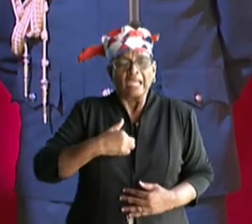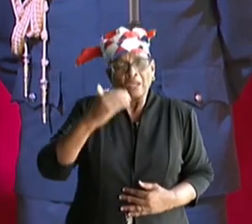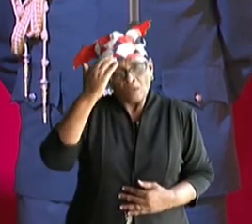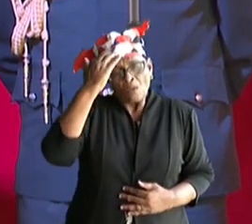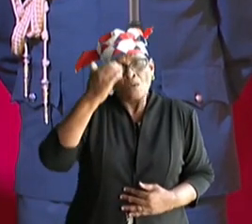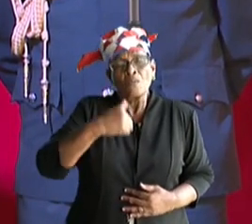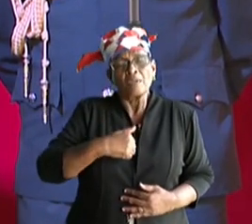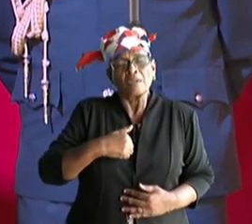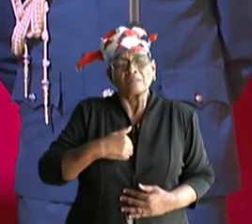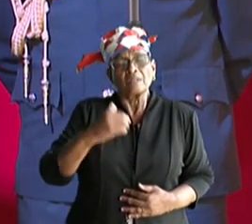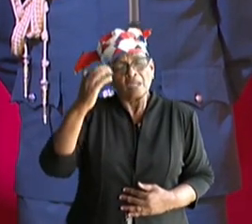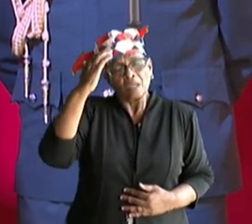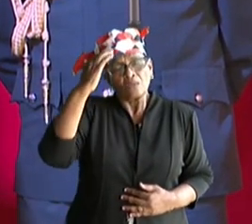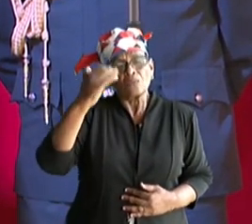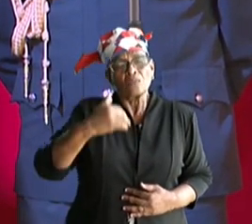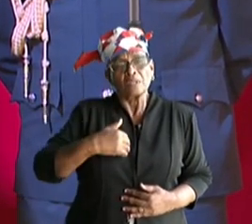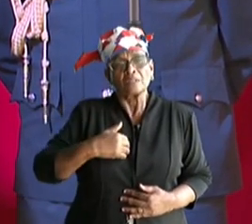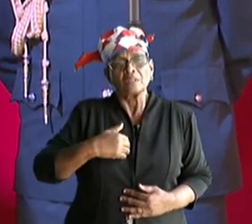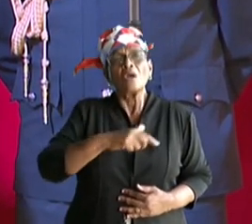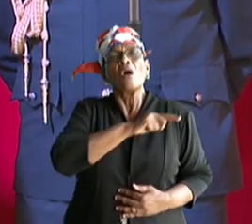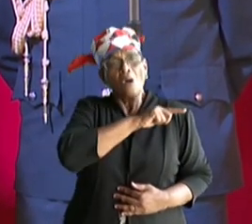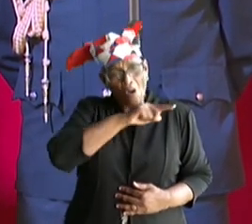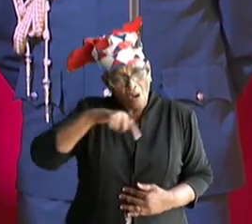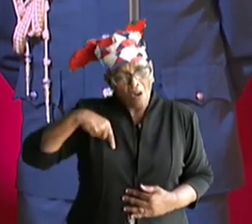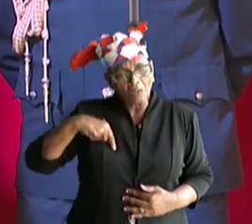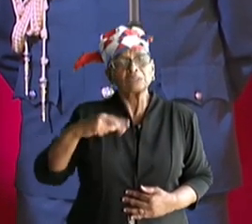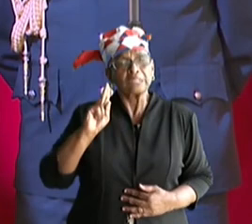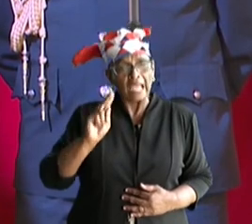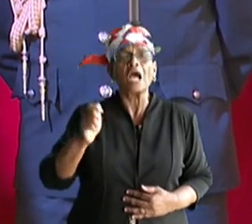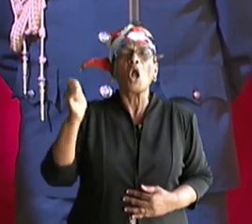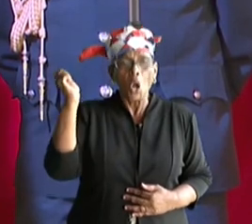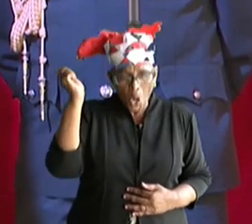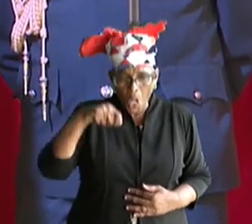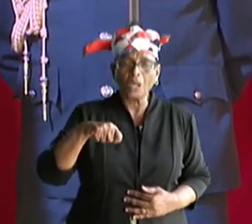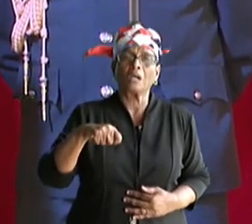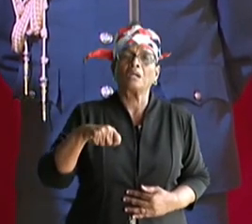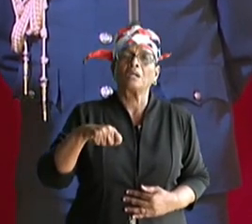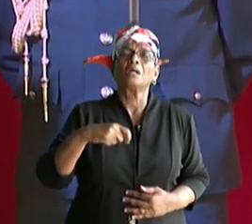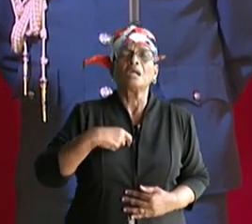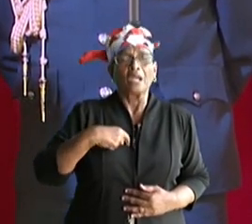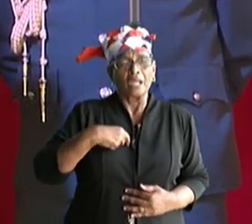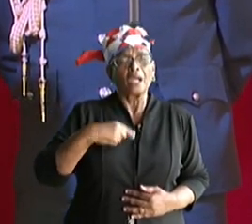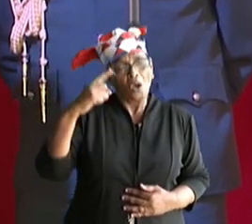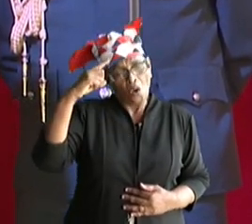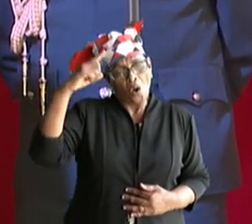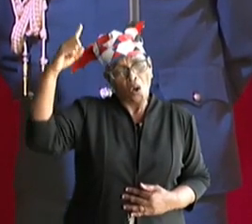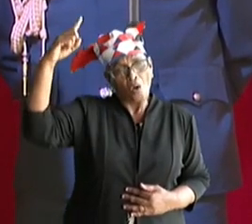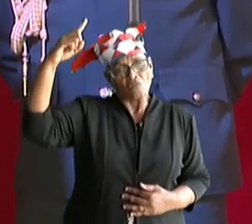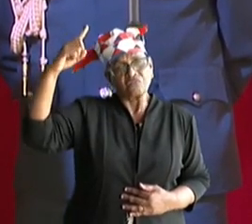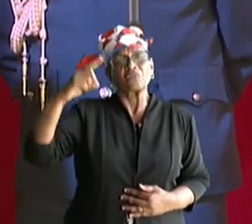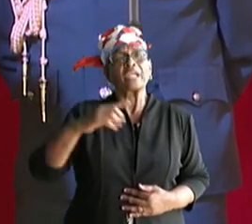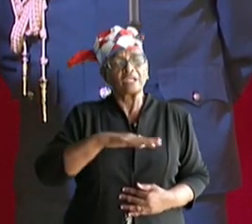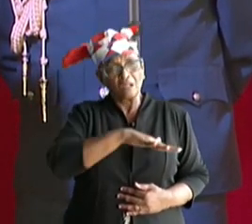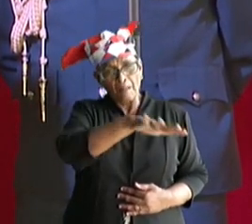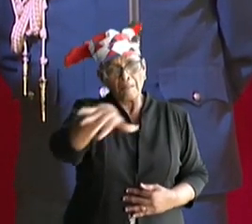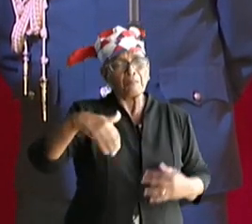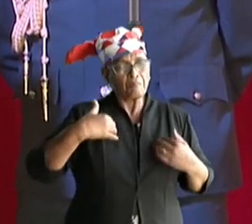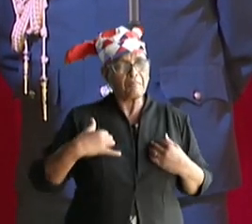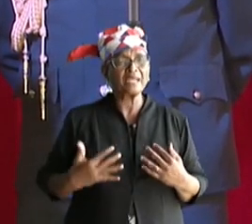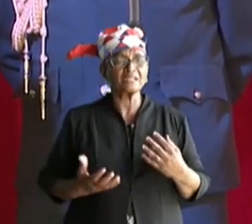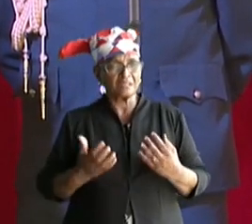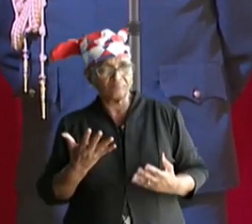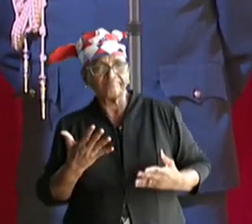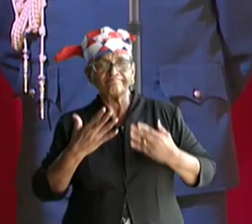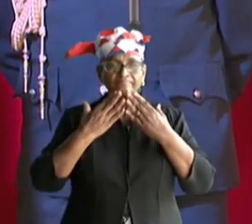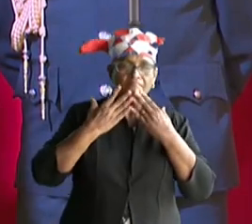overtuiging heb dat het ons zal lukken. Omdat ik geloof in de veerkracht van ons volk. Omdat